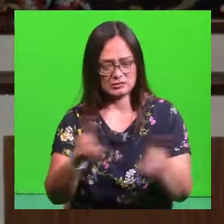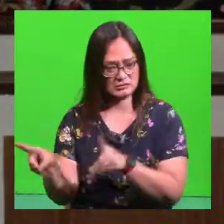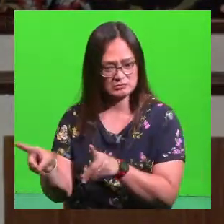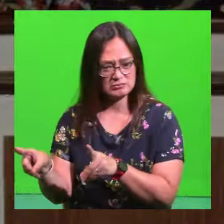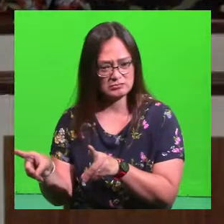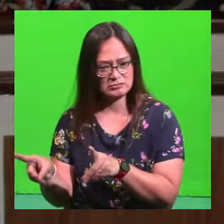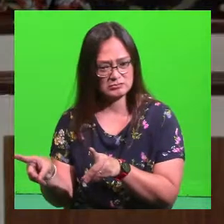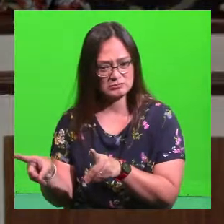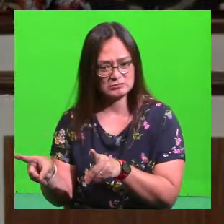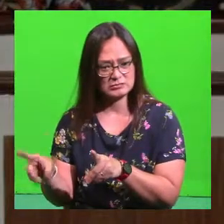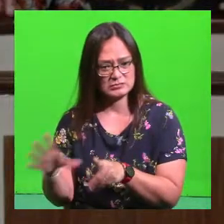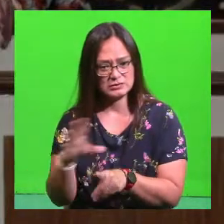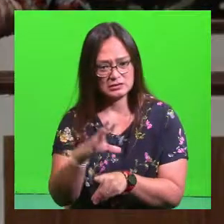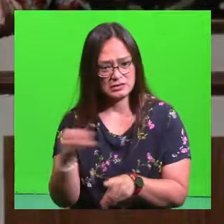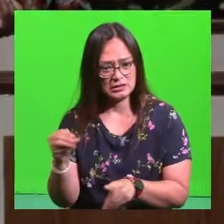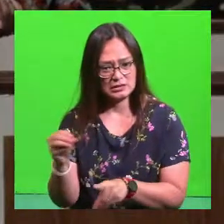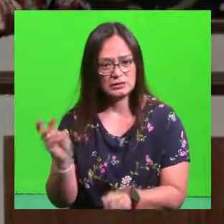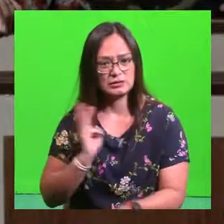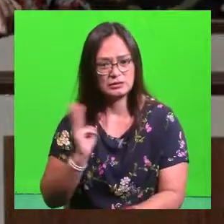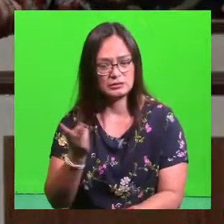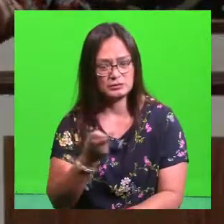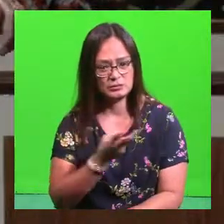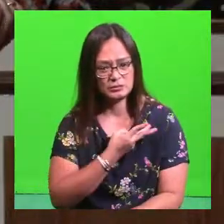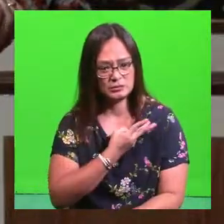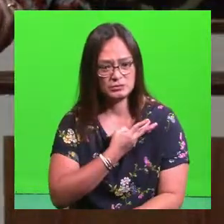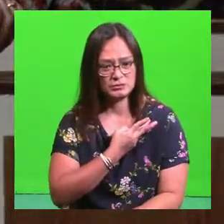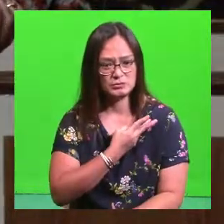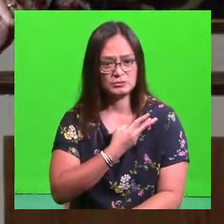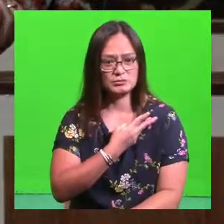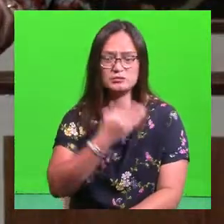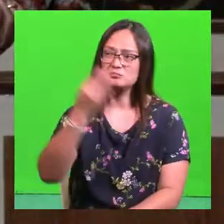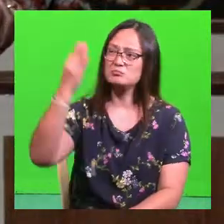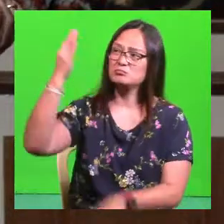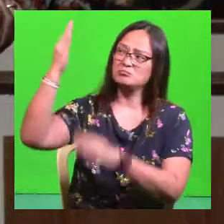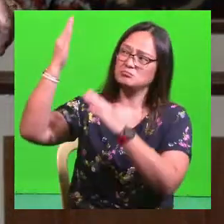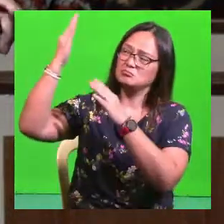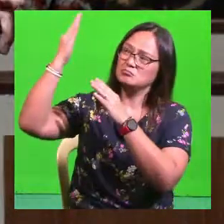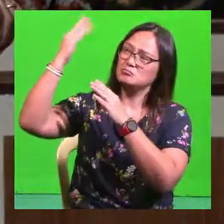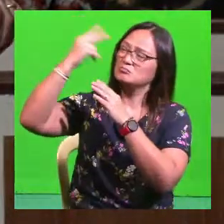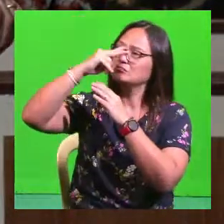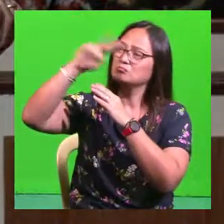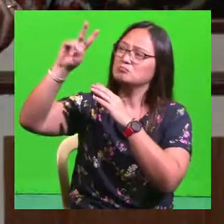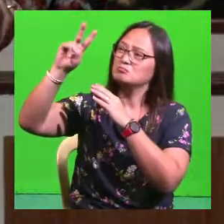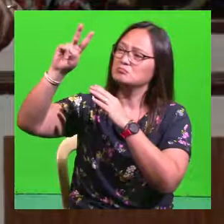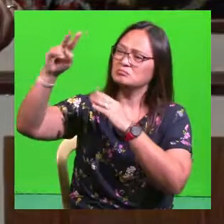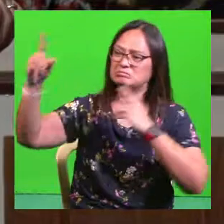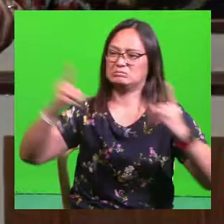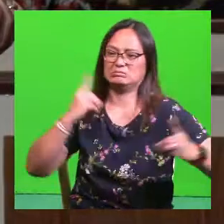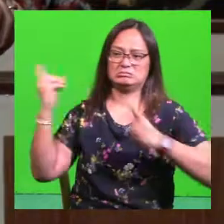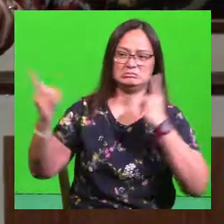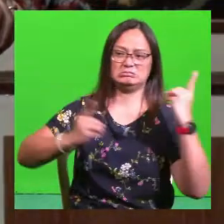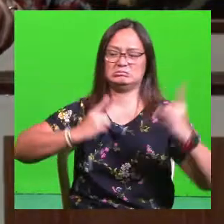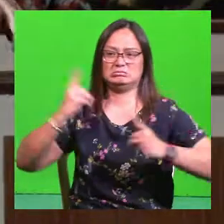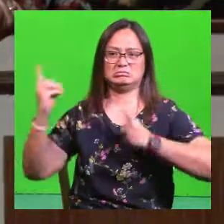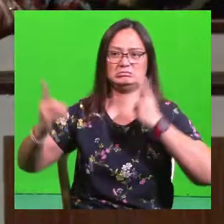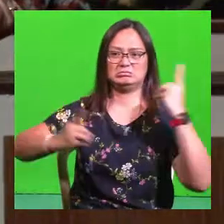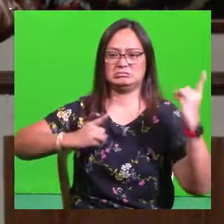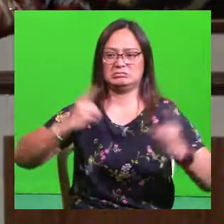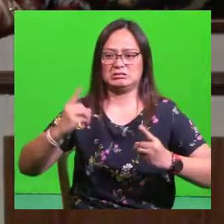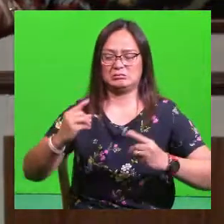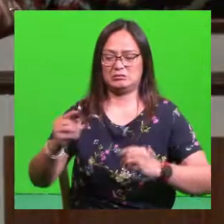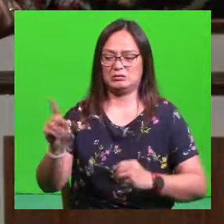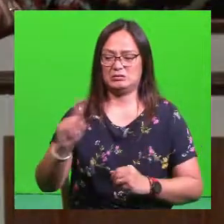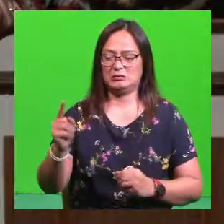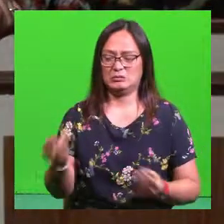nating iginugunita sa pamamagitan ng drama, lalo natin winawalang bahala ang kanyang ginawa.